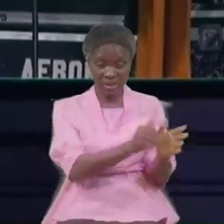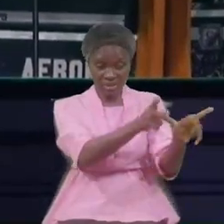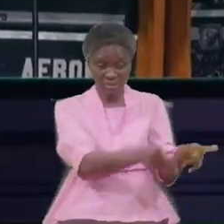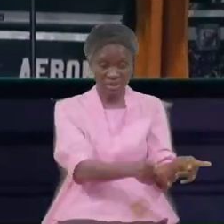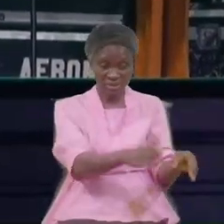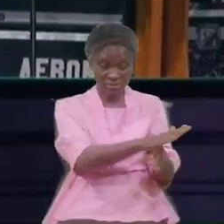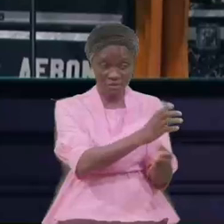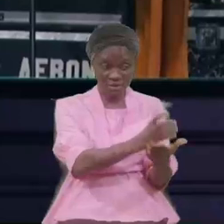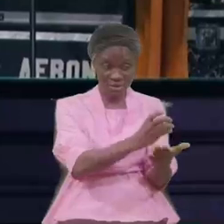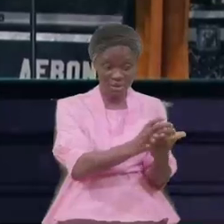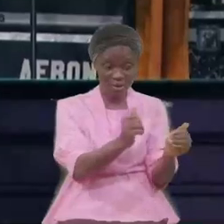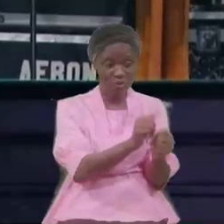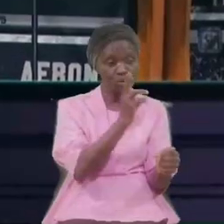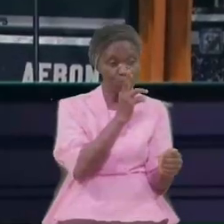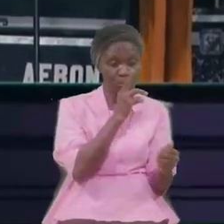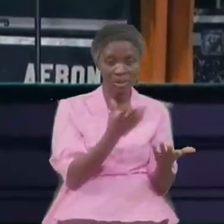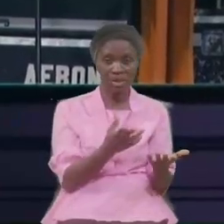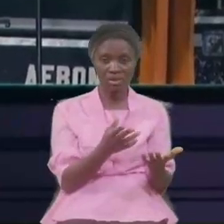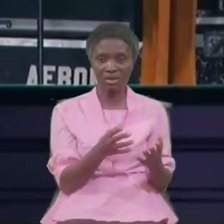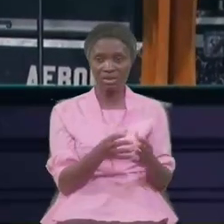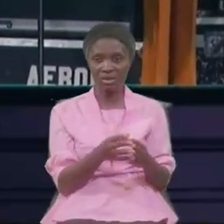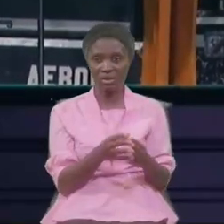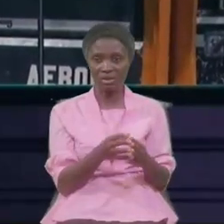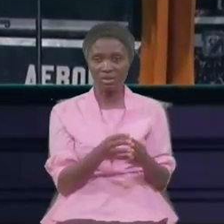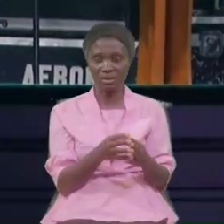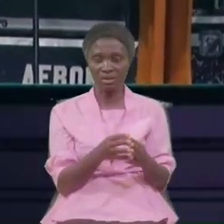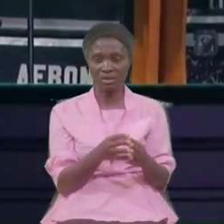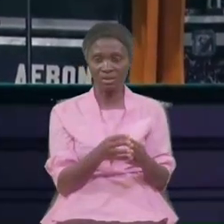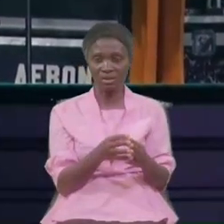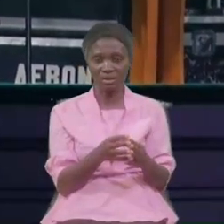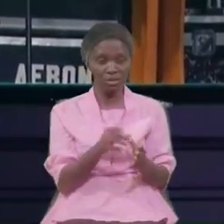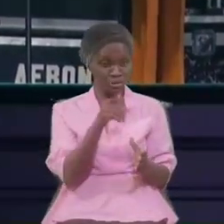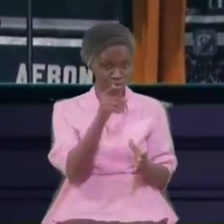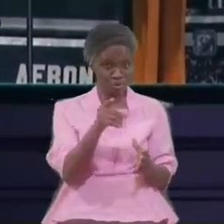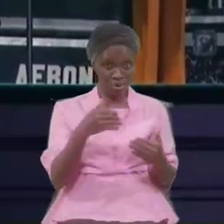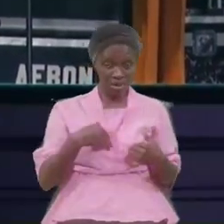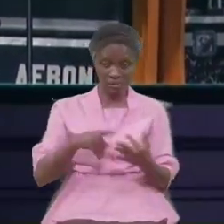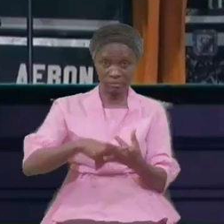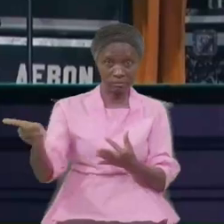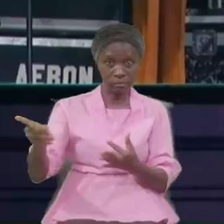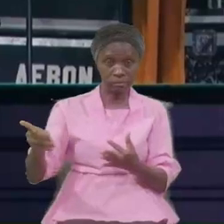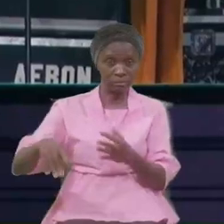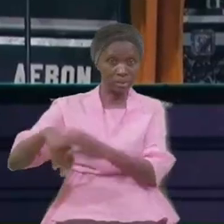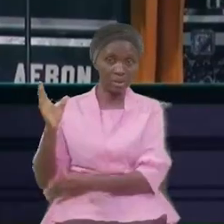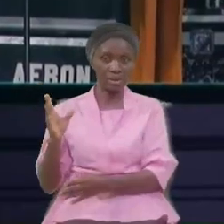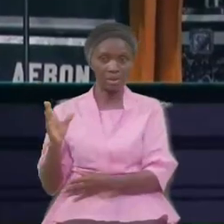Avant que la personne ne remplisse d'eau le verre, vous êtes parti, vous disparaissez.